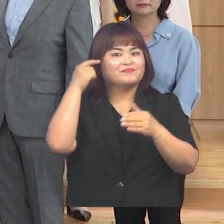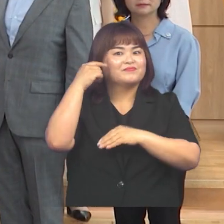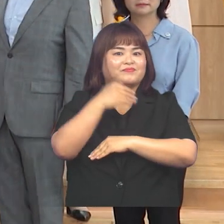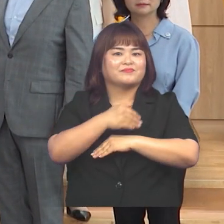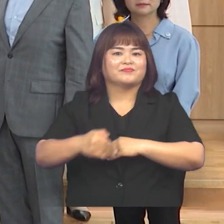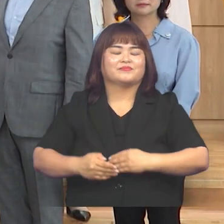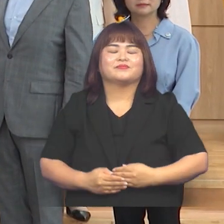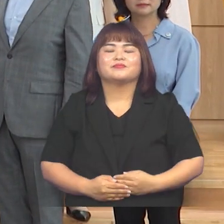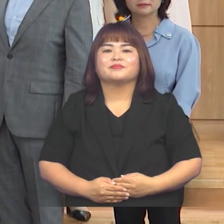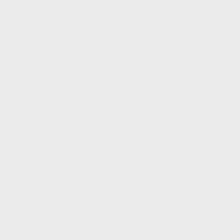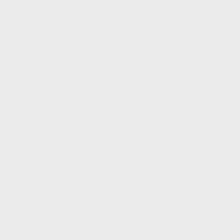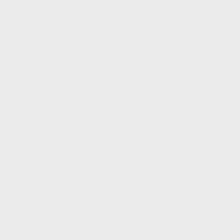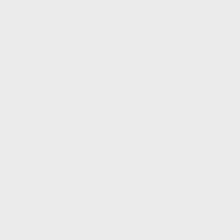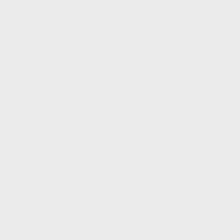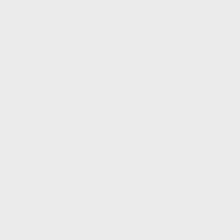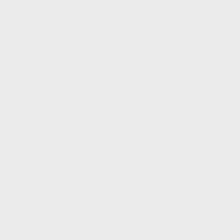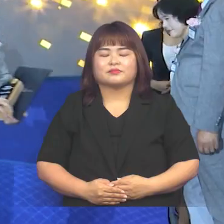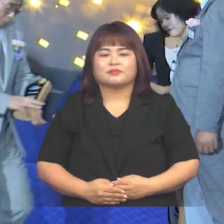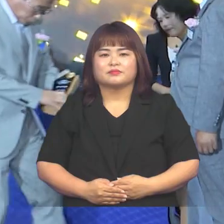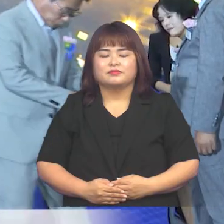다하겠습니다.